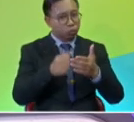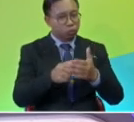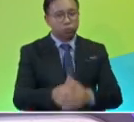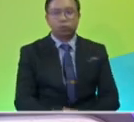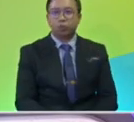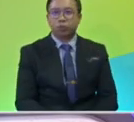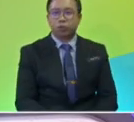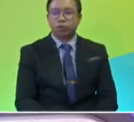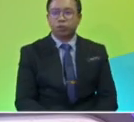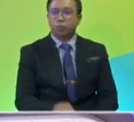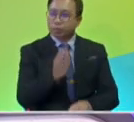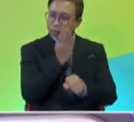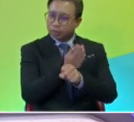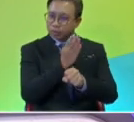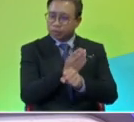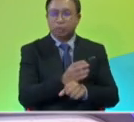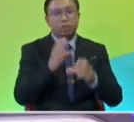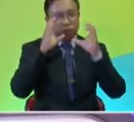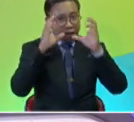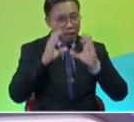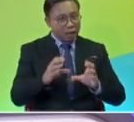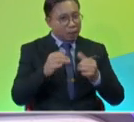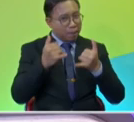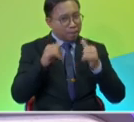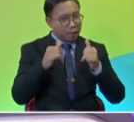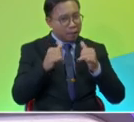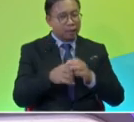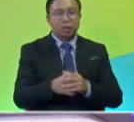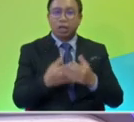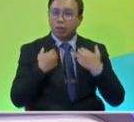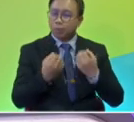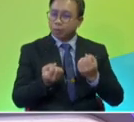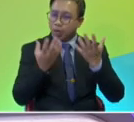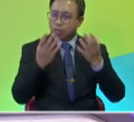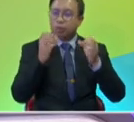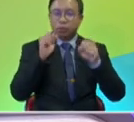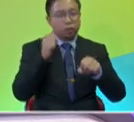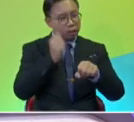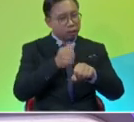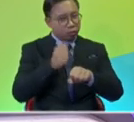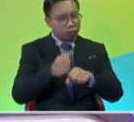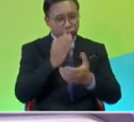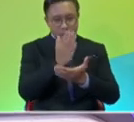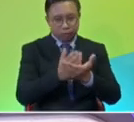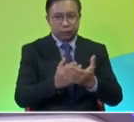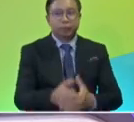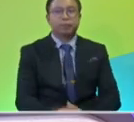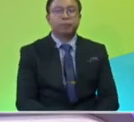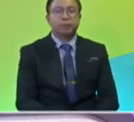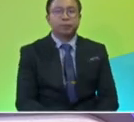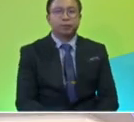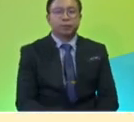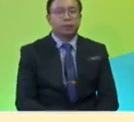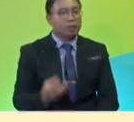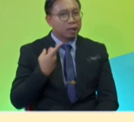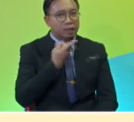ni ya betul so cara kita nak mainkan dia macam-macam versi kita boleh main kita boleh ketuk di tengah-tengah